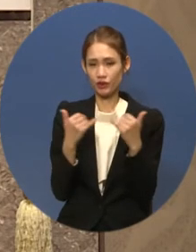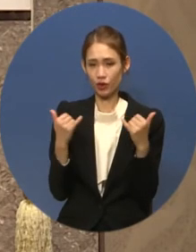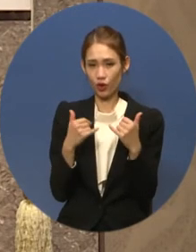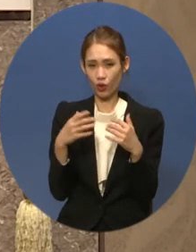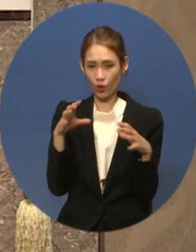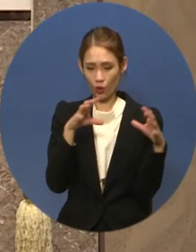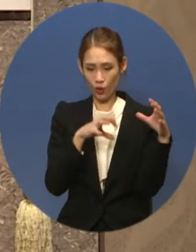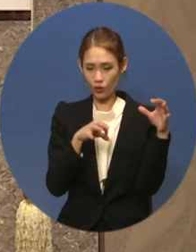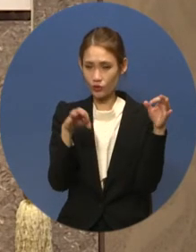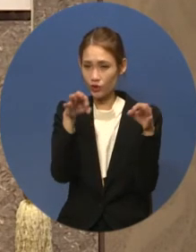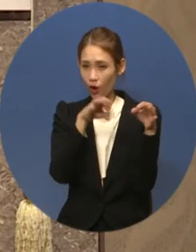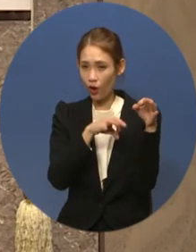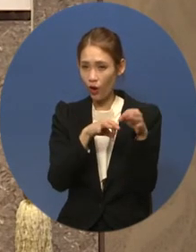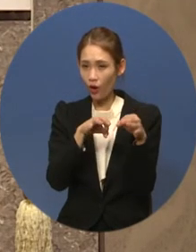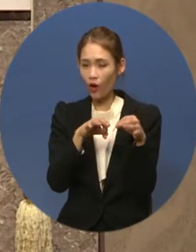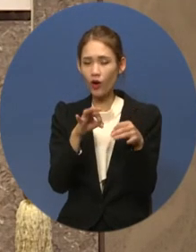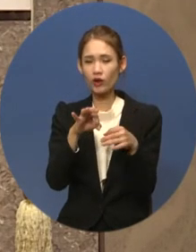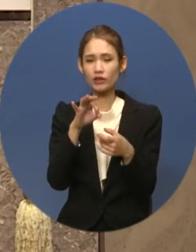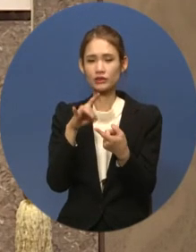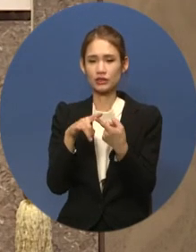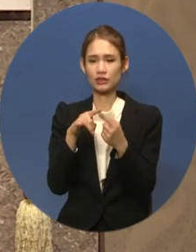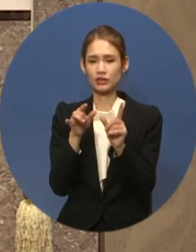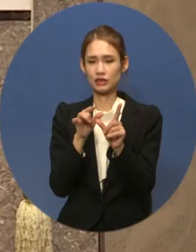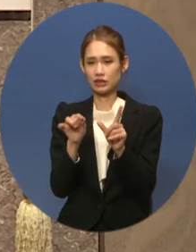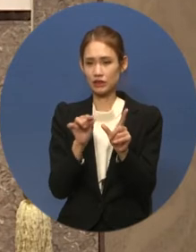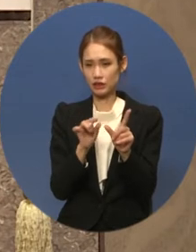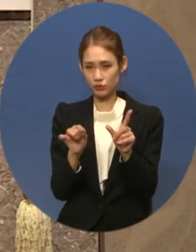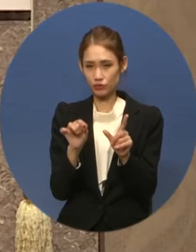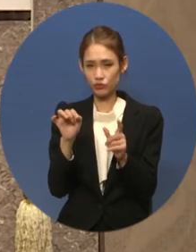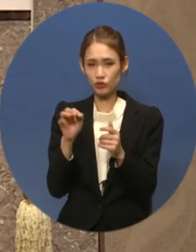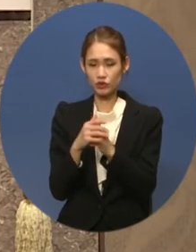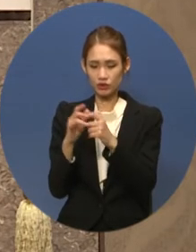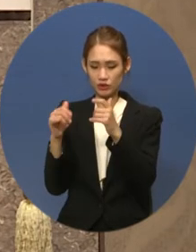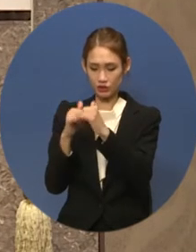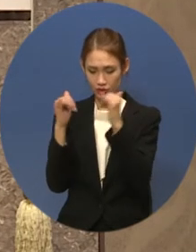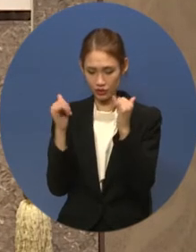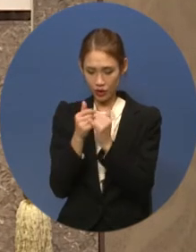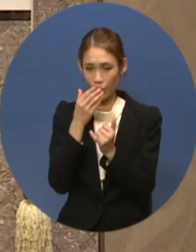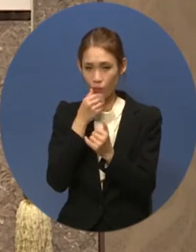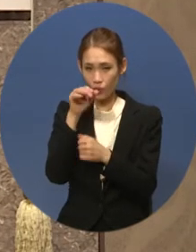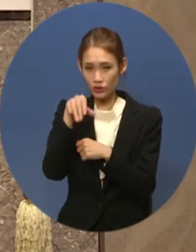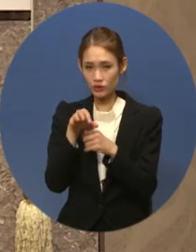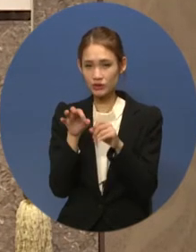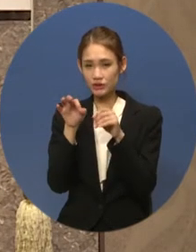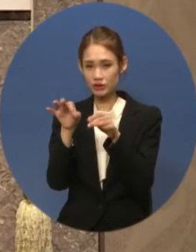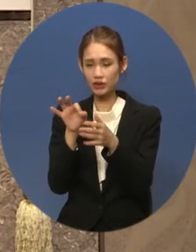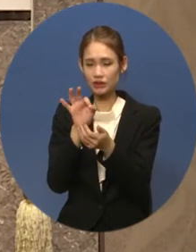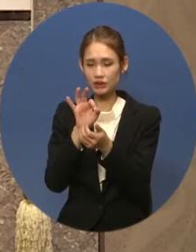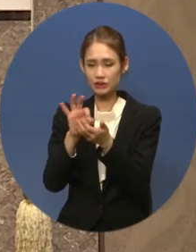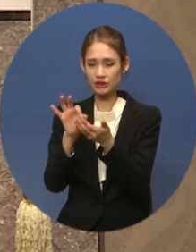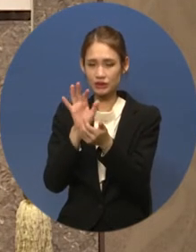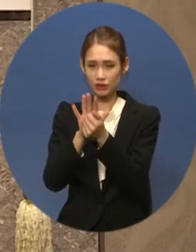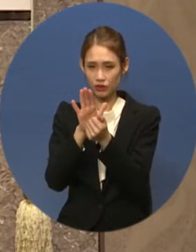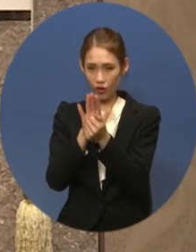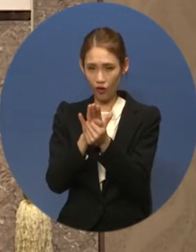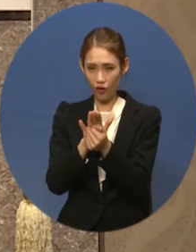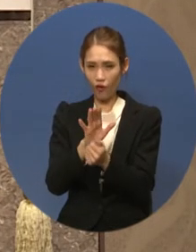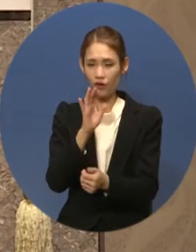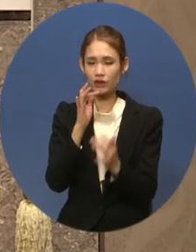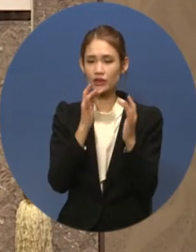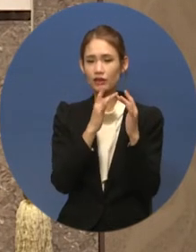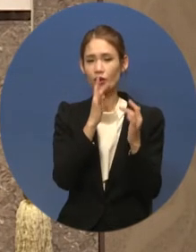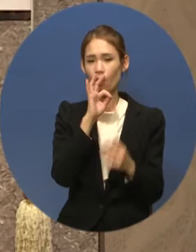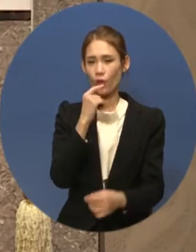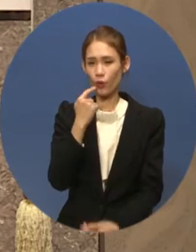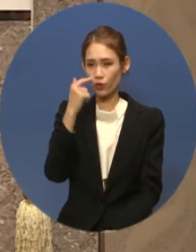성과 도 부분들의 일부 모은 돈을 가지고 는 2 지역사회 복지관 을 지원할 때도 원 우리 장품 권으로 저희가 지원을 하면서